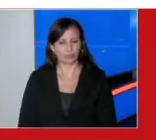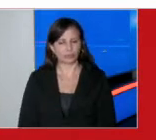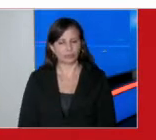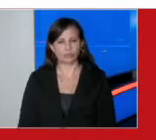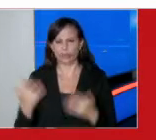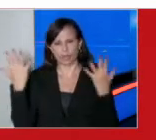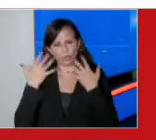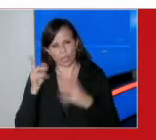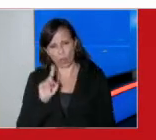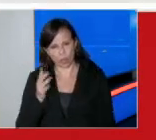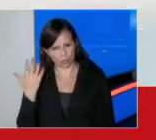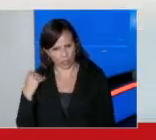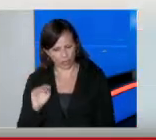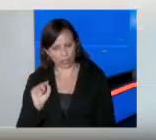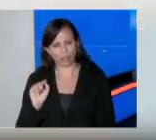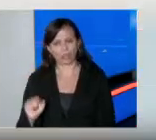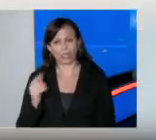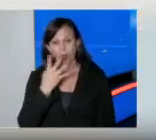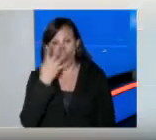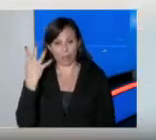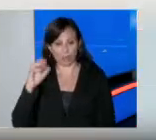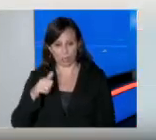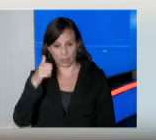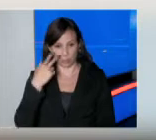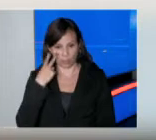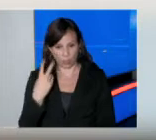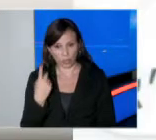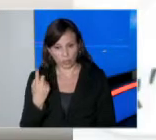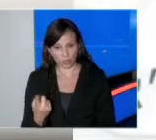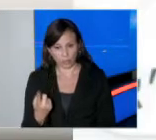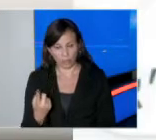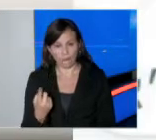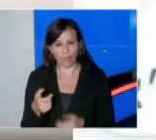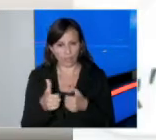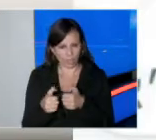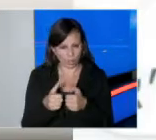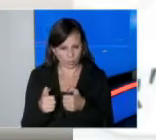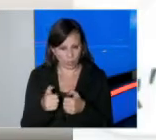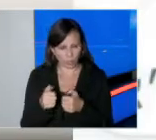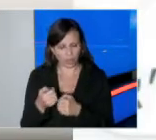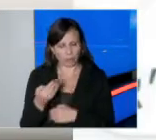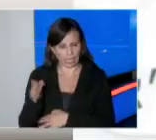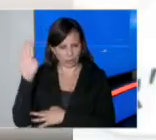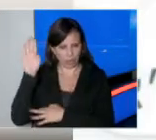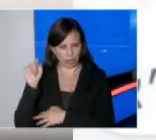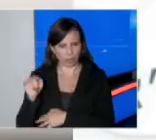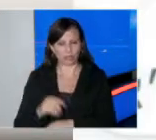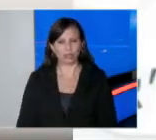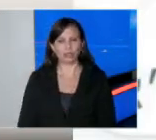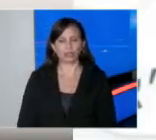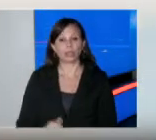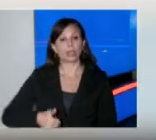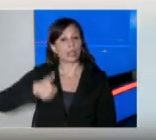הפתעה היום, אותם ארבעה שרים שהתנגדו, אנחנו רואים כאן את ההתכתבות בהצבעה, אנחנו רואים את